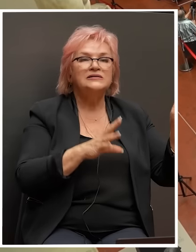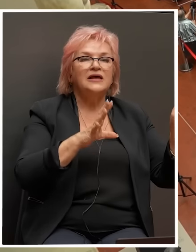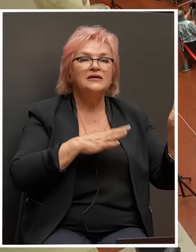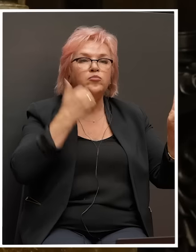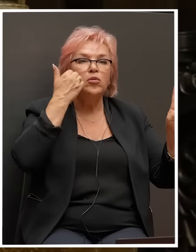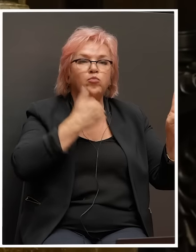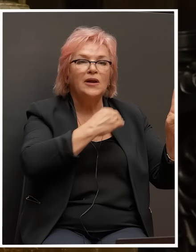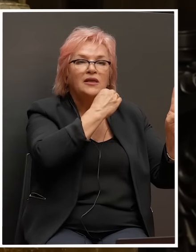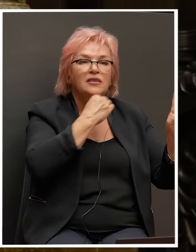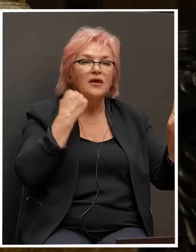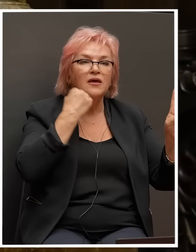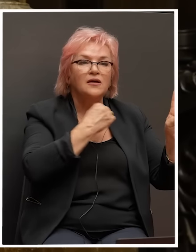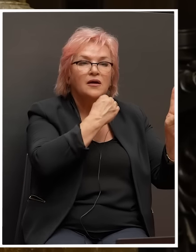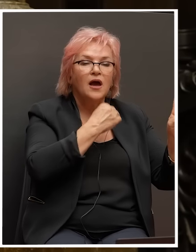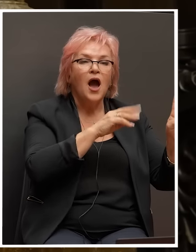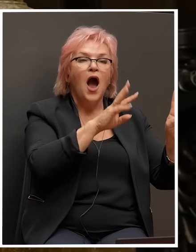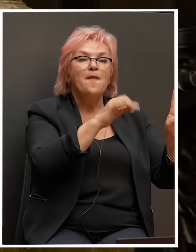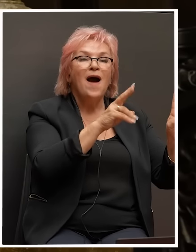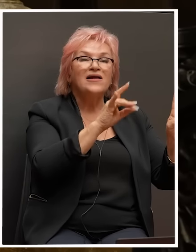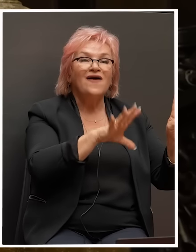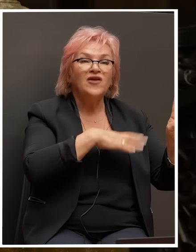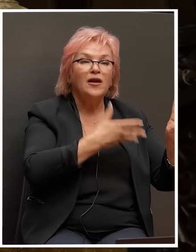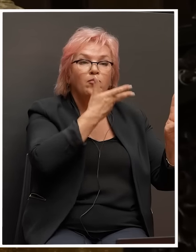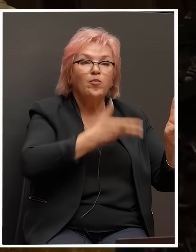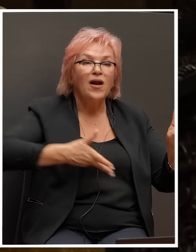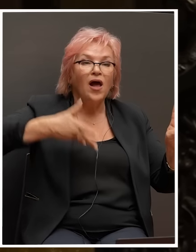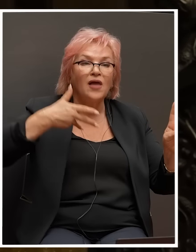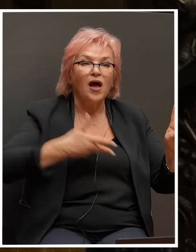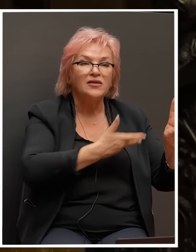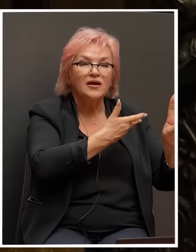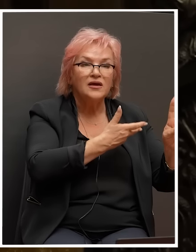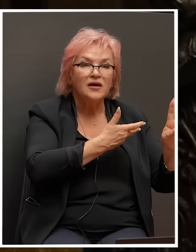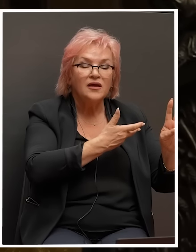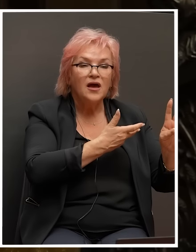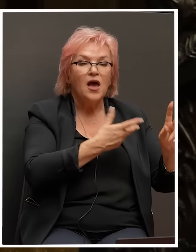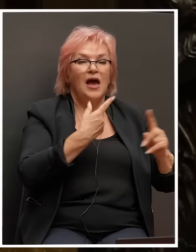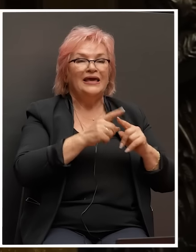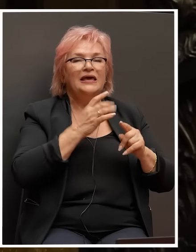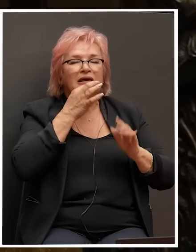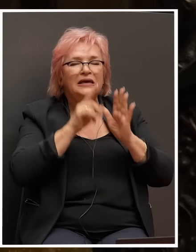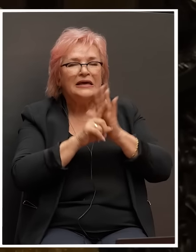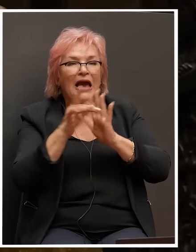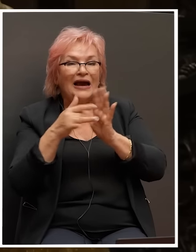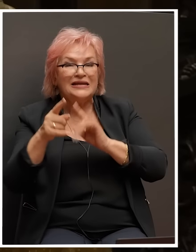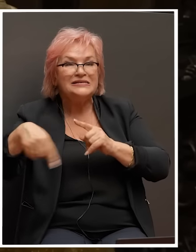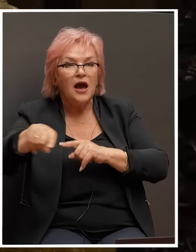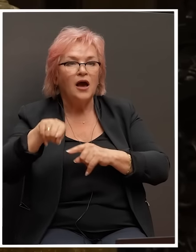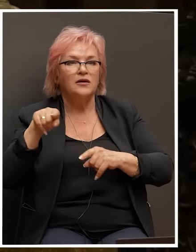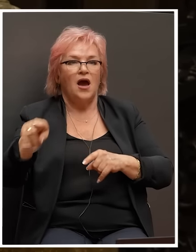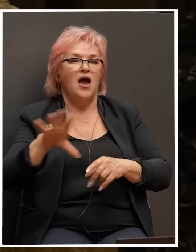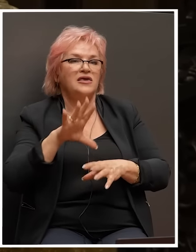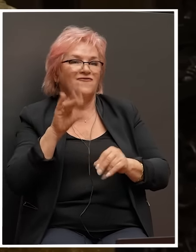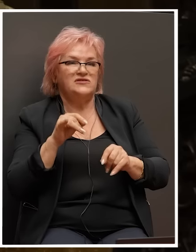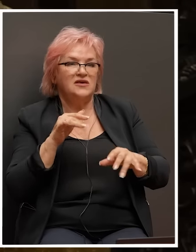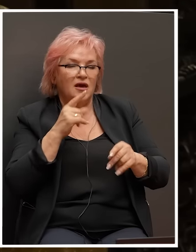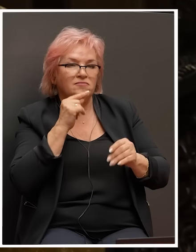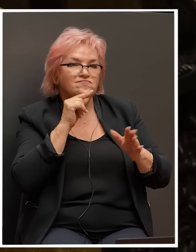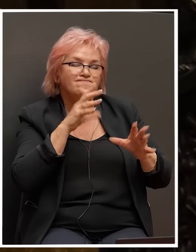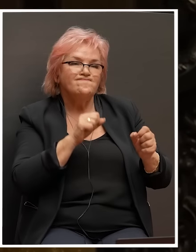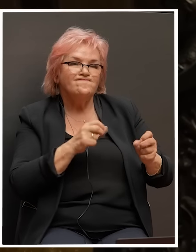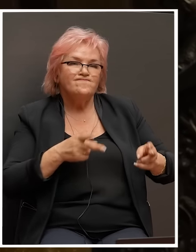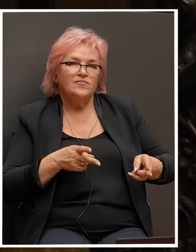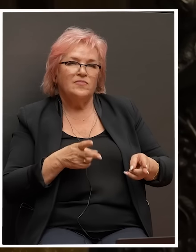бритый. А Марк Аврелий был бородат. И ранние христиане, а они же все варвары в основном, да, под